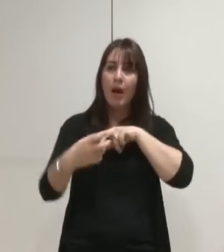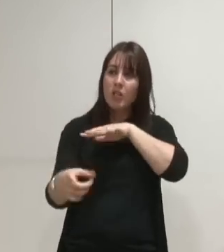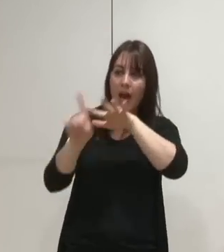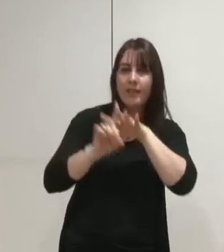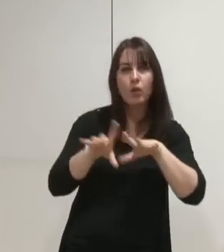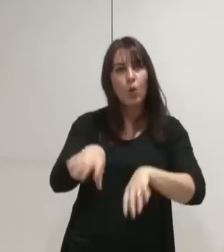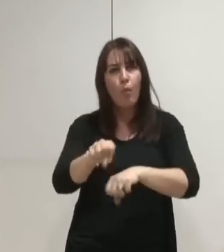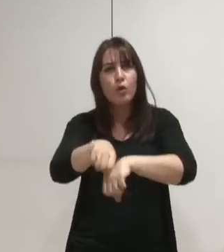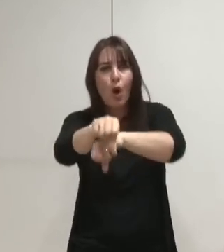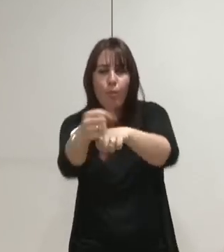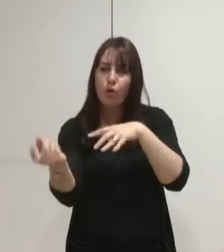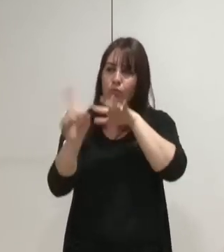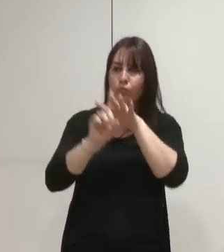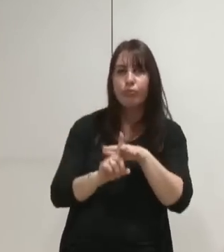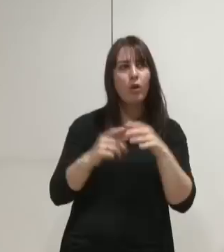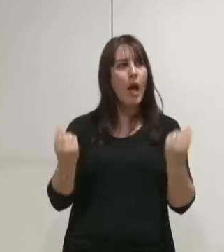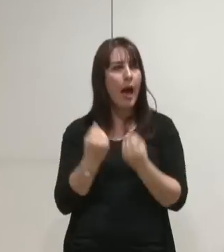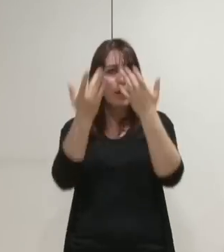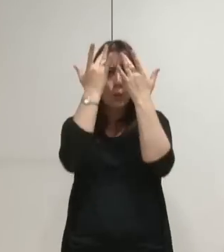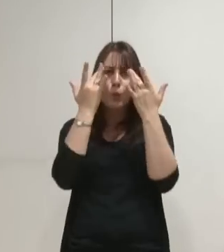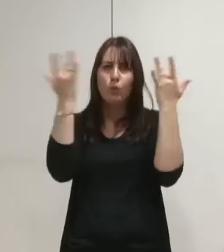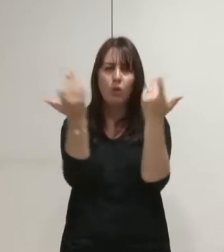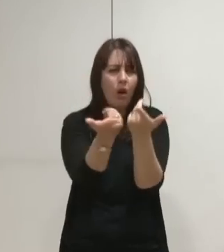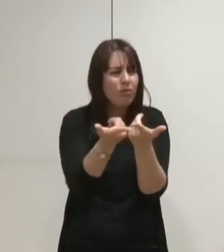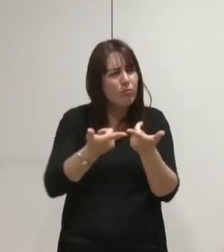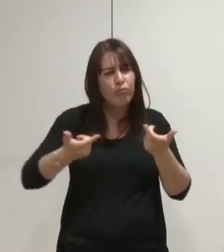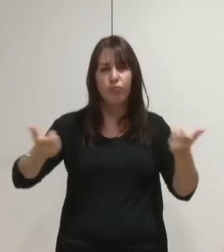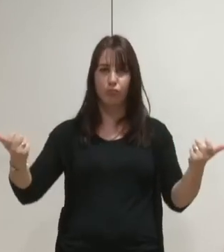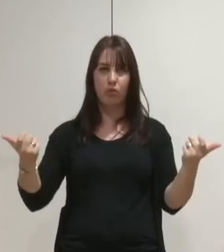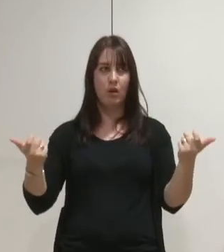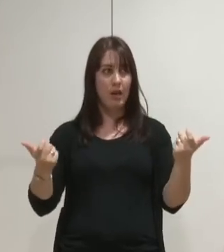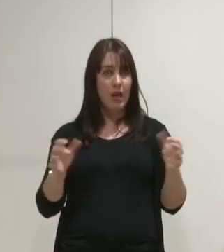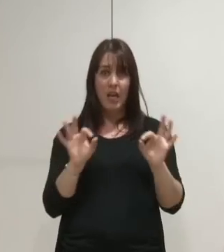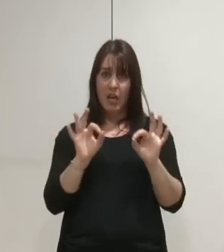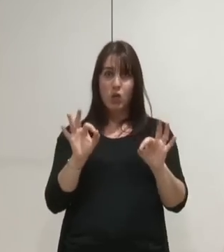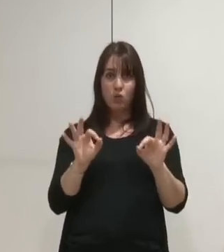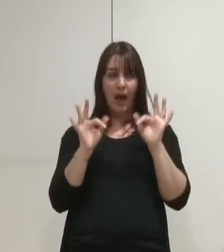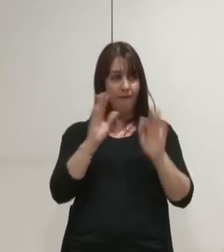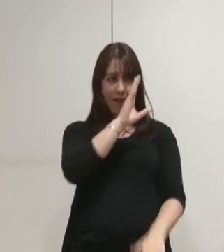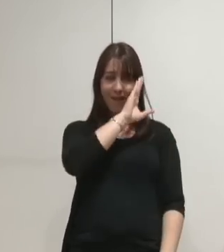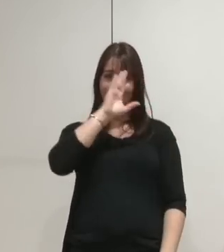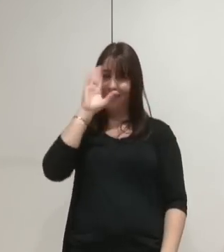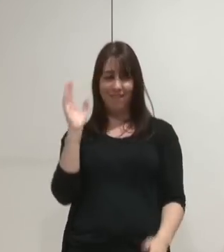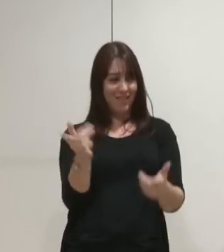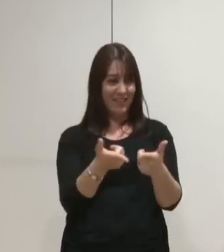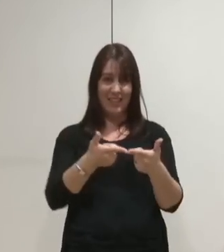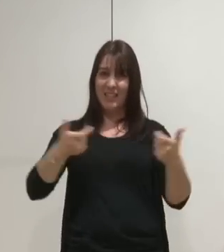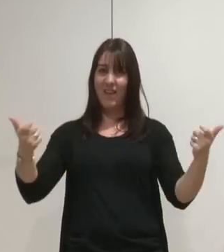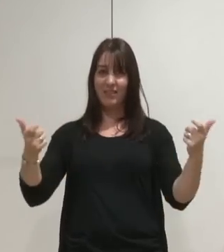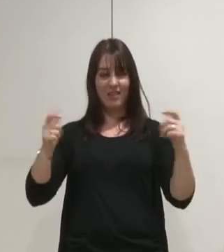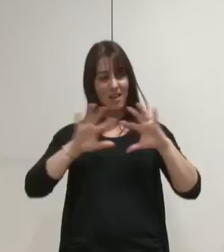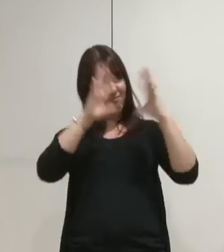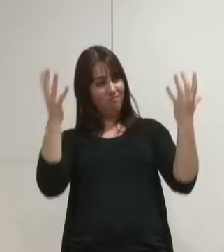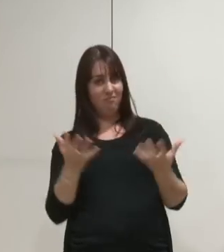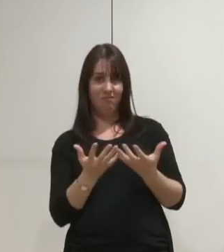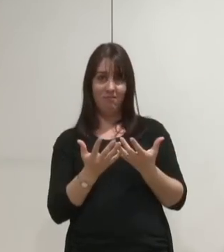l'emploi des actions cultur euh et cetera et donc finalement cette diversité euh c'est la réalité du